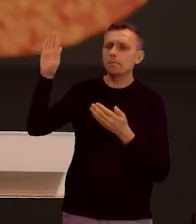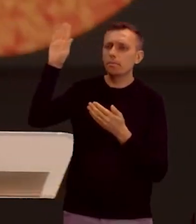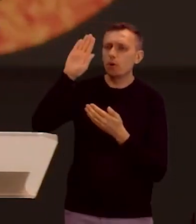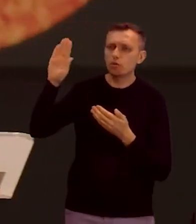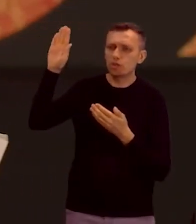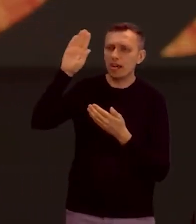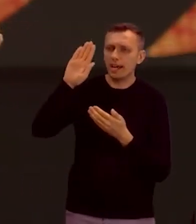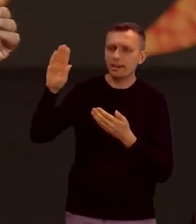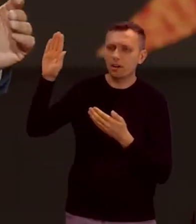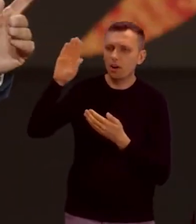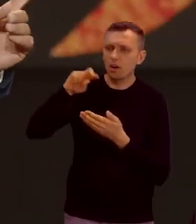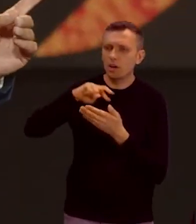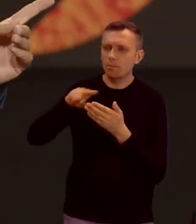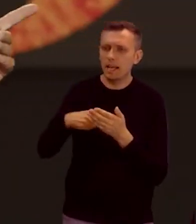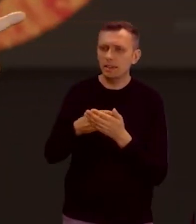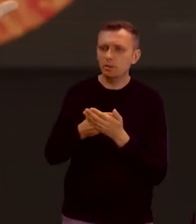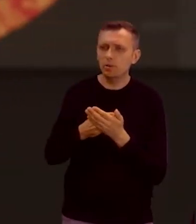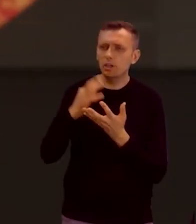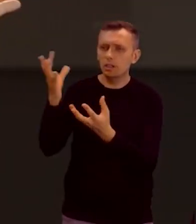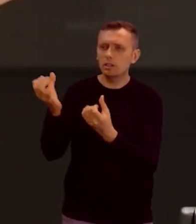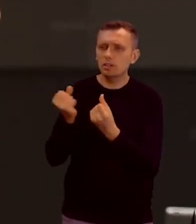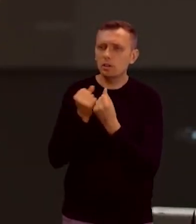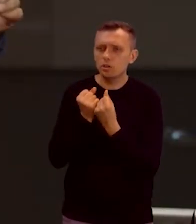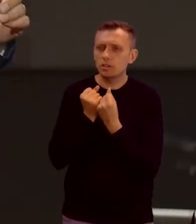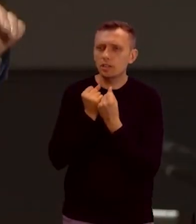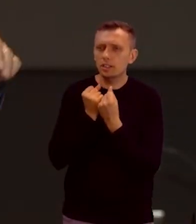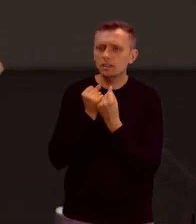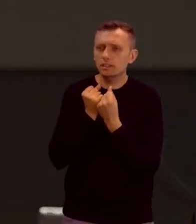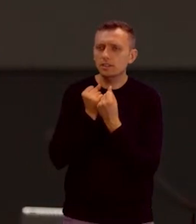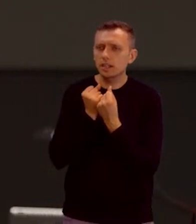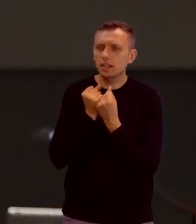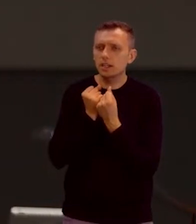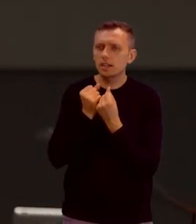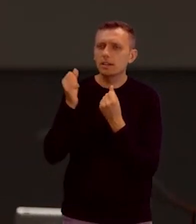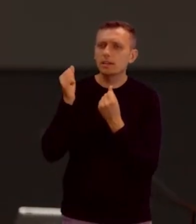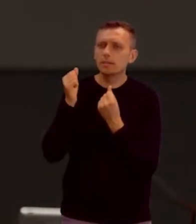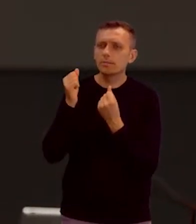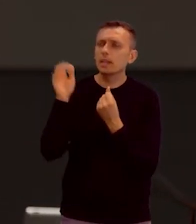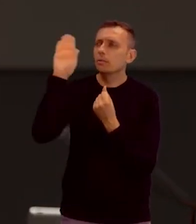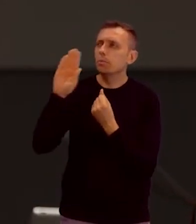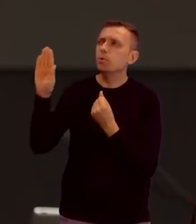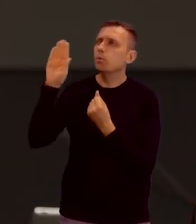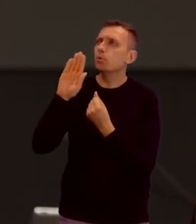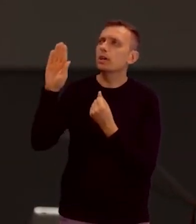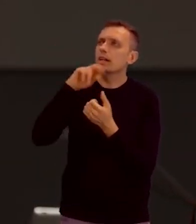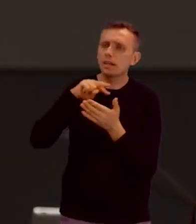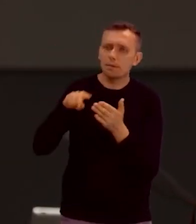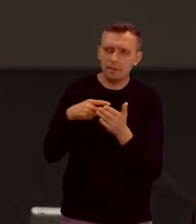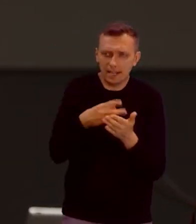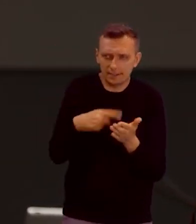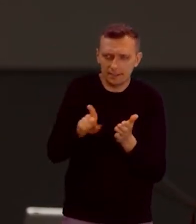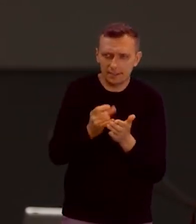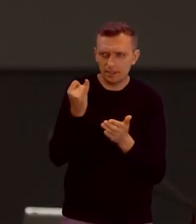i osiągnięcie tego, co Bóg chce, aby one osiągnęły. A nasza rola